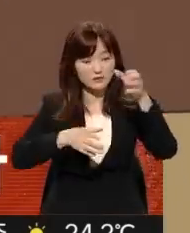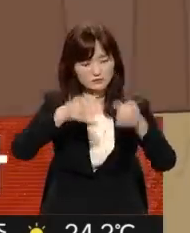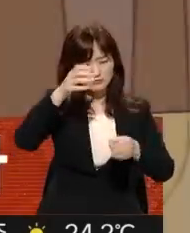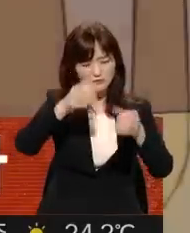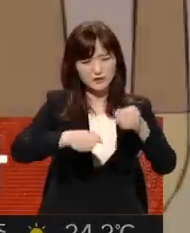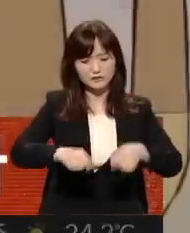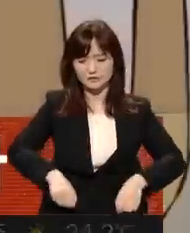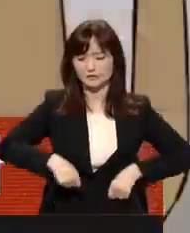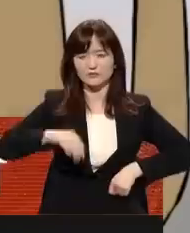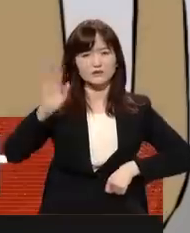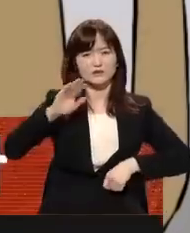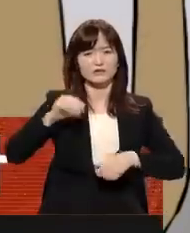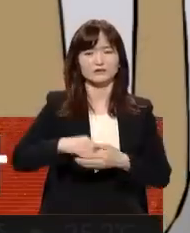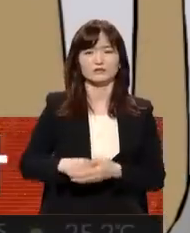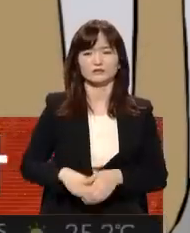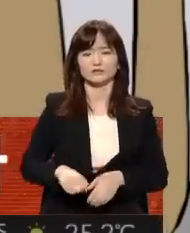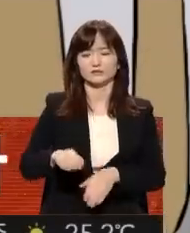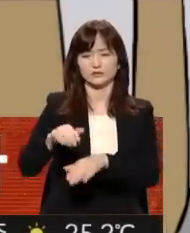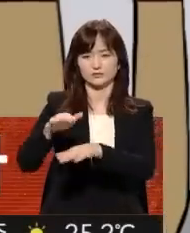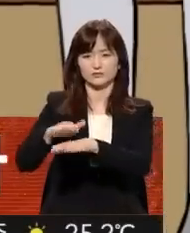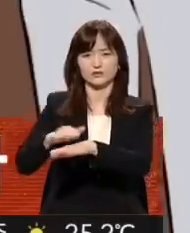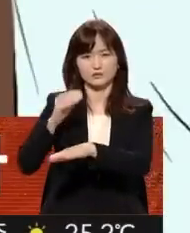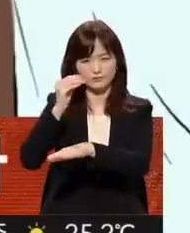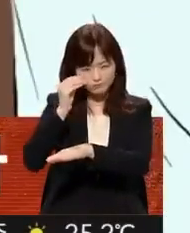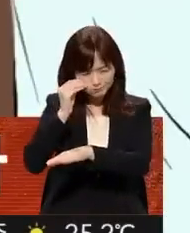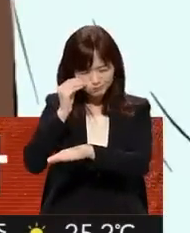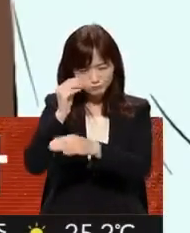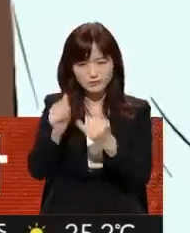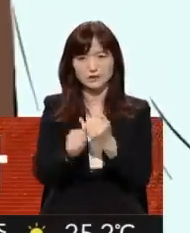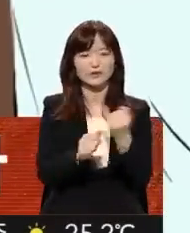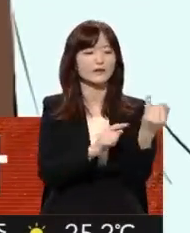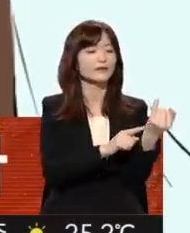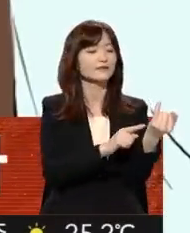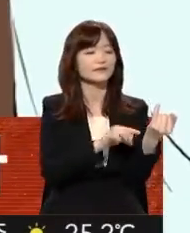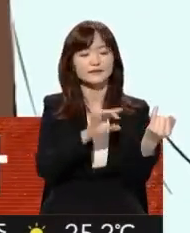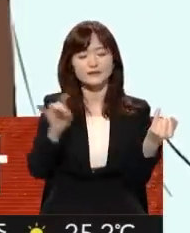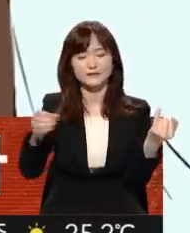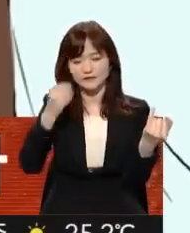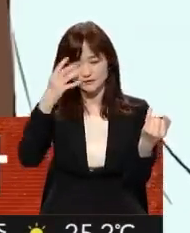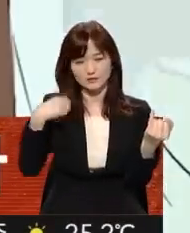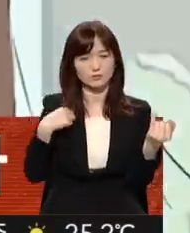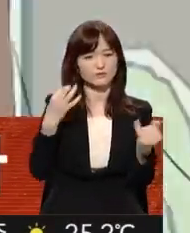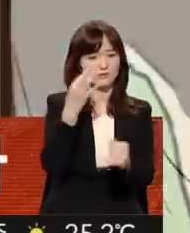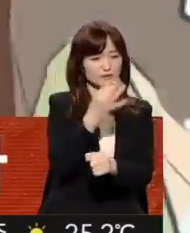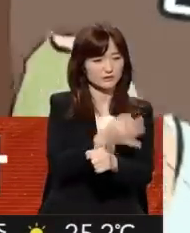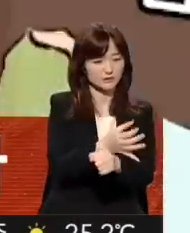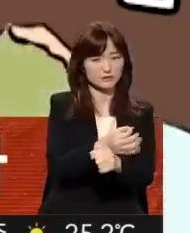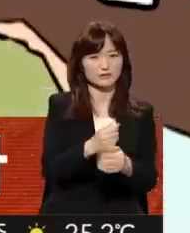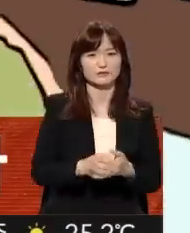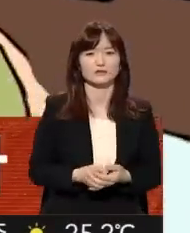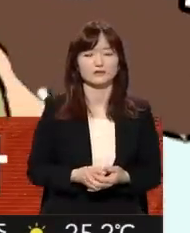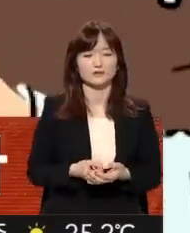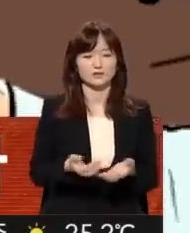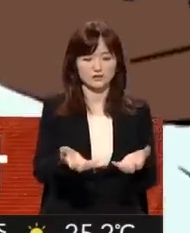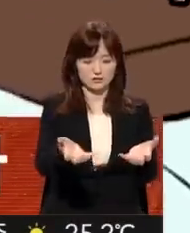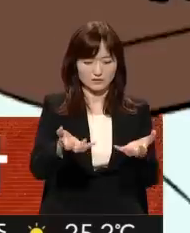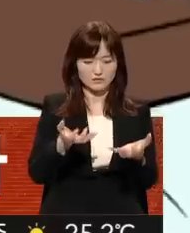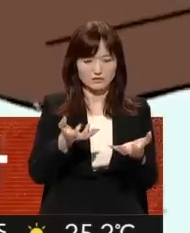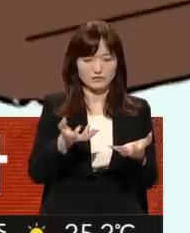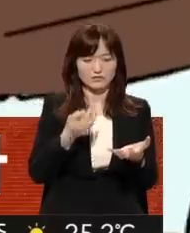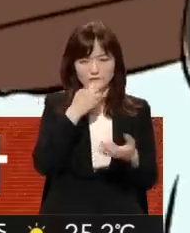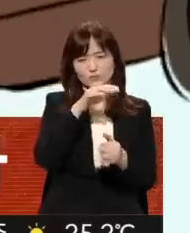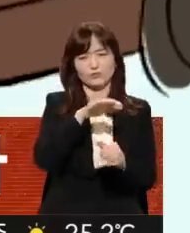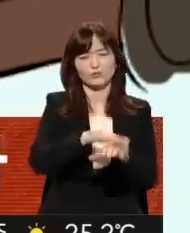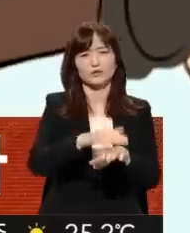장롱에 쌓아놓고만 있다는 겁니다. 이 아내는 또 남편한테 종종 새 옷을 사주기 때문에 장롱이 거의 터질 지경이라고 하는데요. 결국